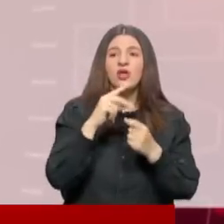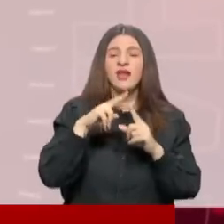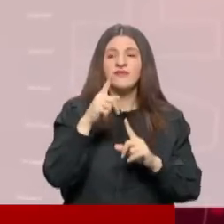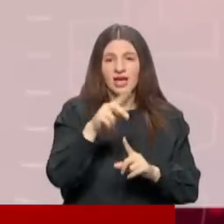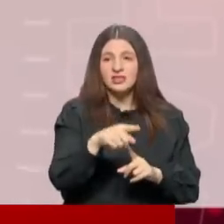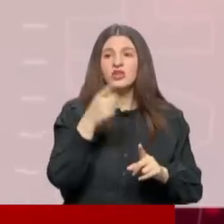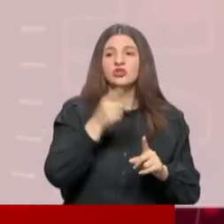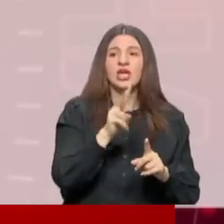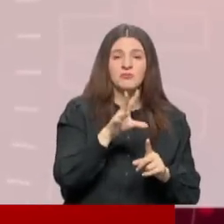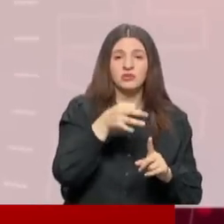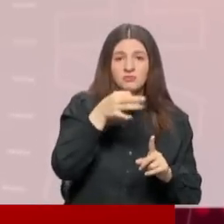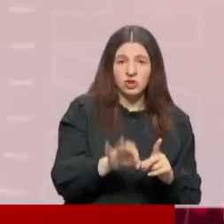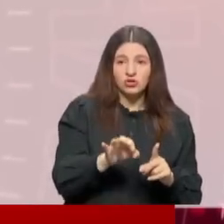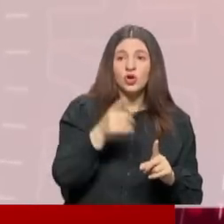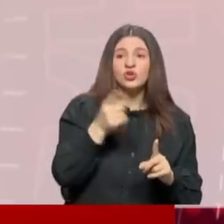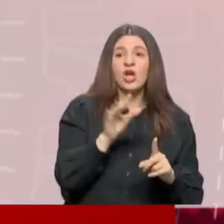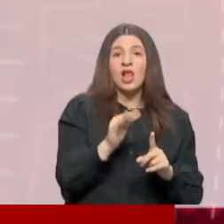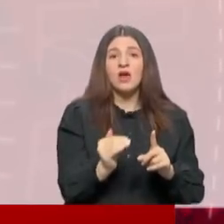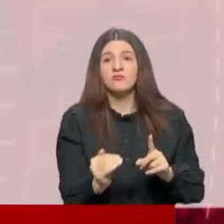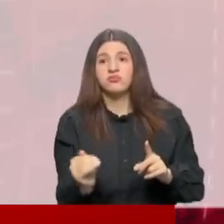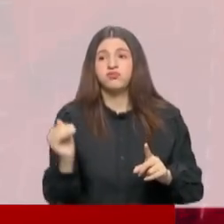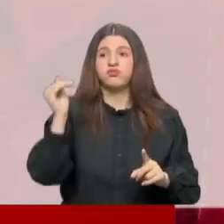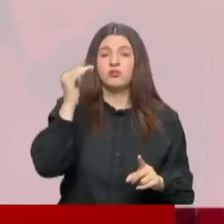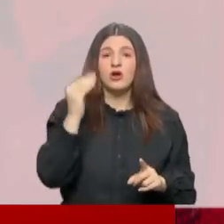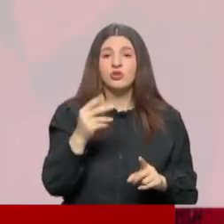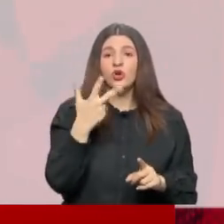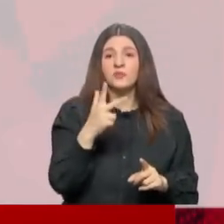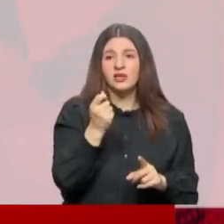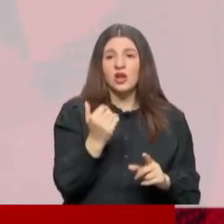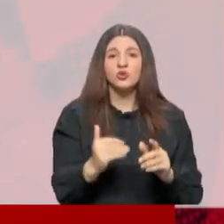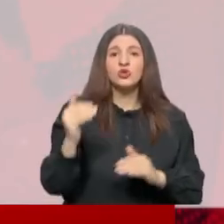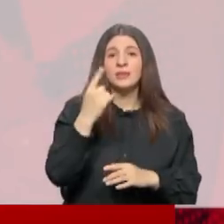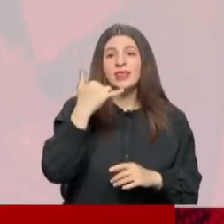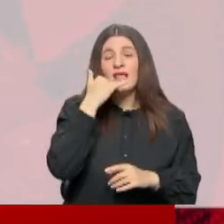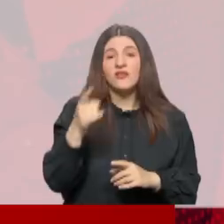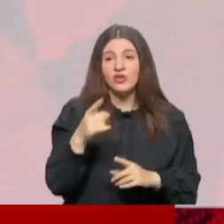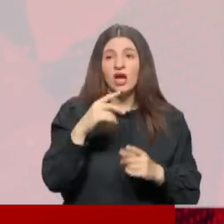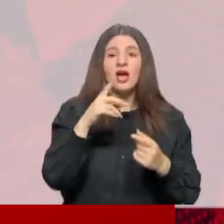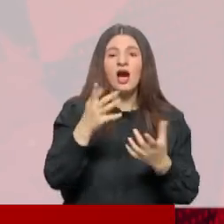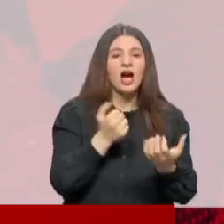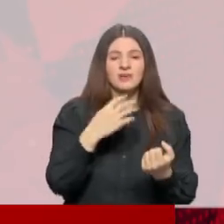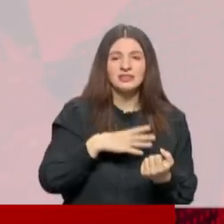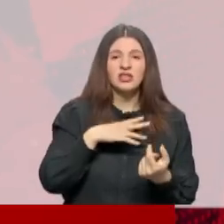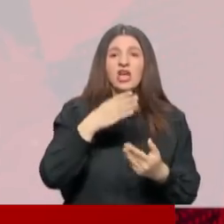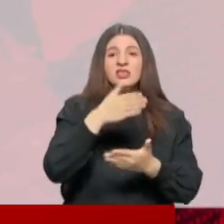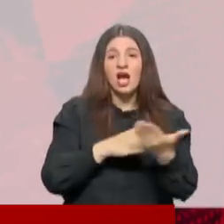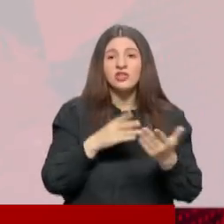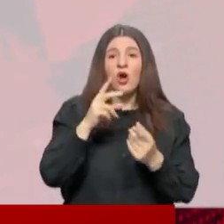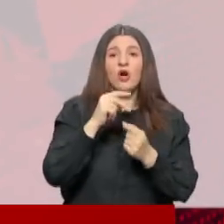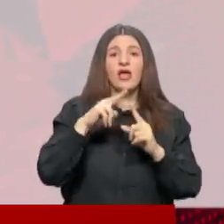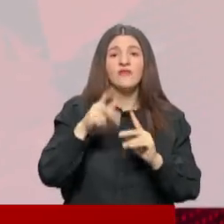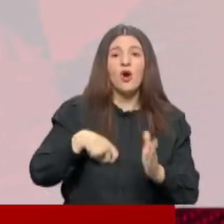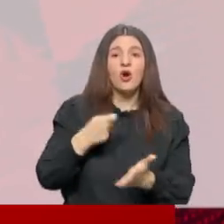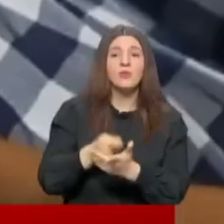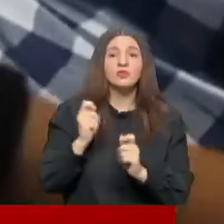ÖTV'si %25'ten başlıyor, %50'ye kadar çıkıyor. 3000 liranın üstündeki bir telefona tüketici yarısı kadar daha ÖTV